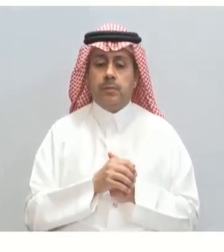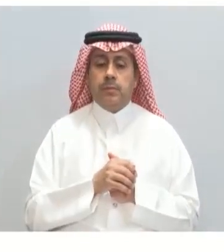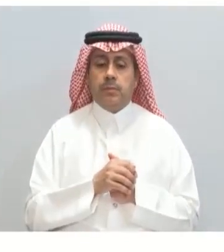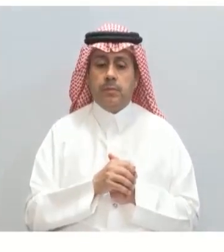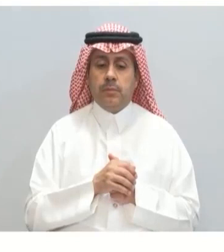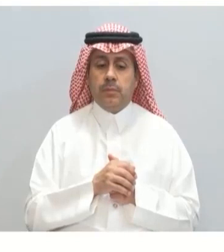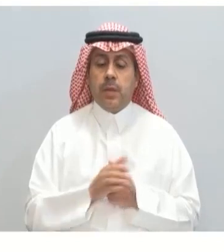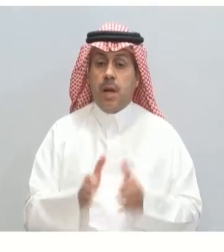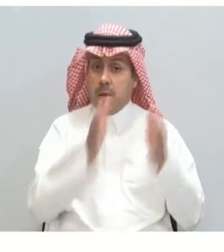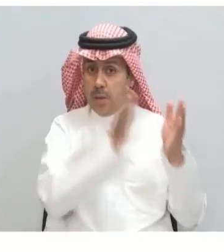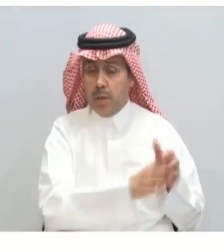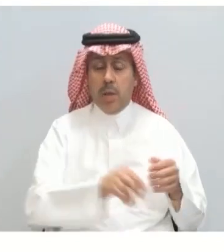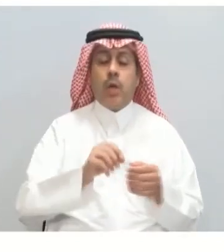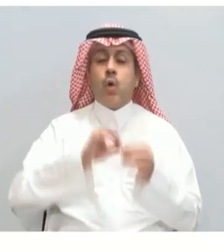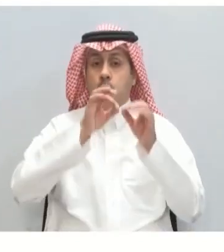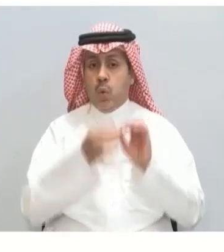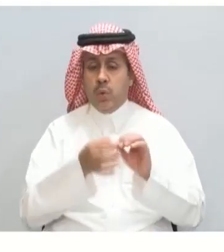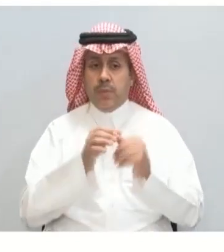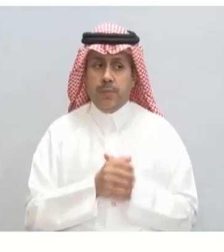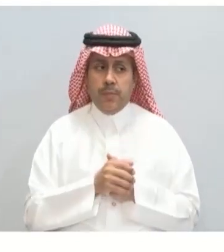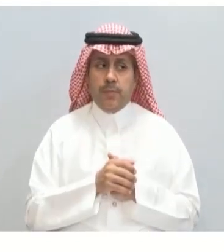سننتقل الى القيود